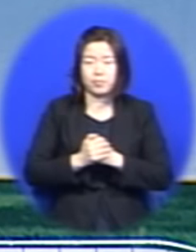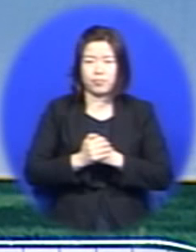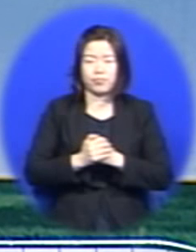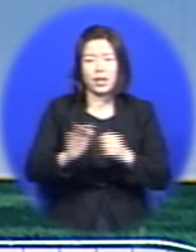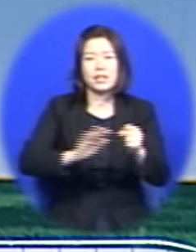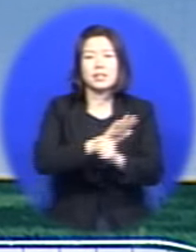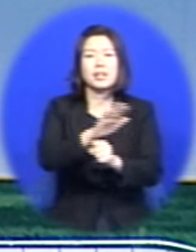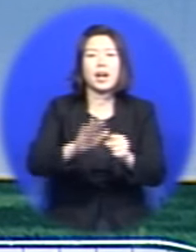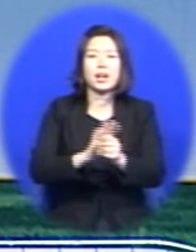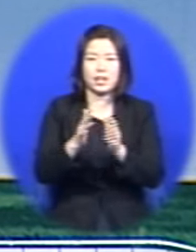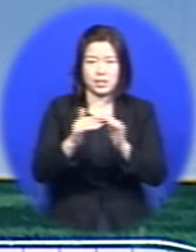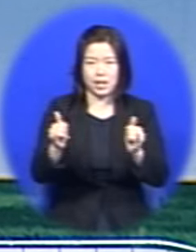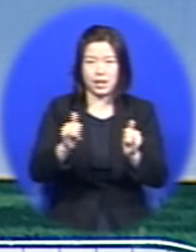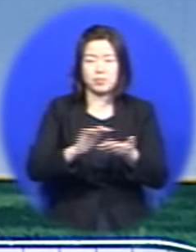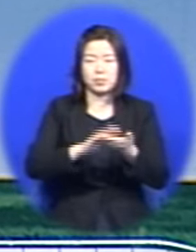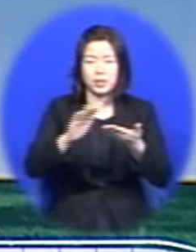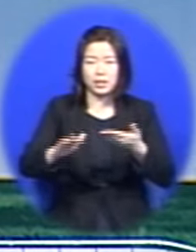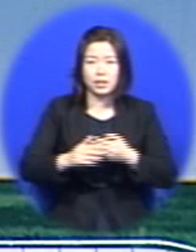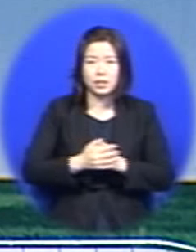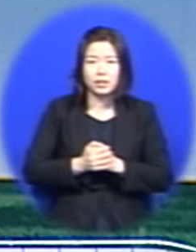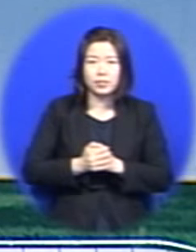사랑의 사람입니다.